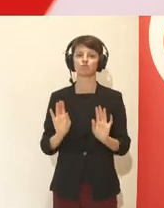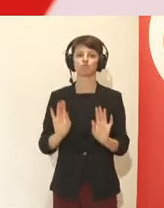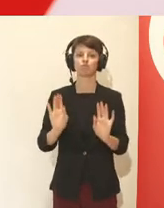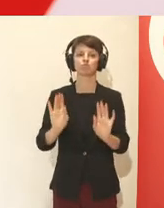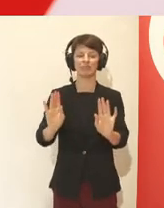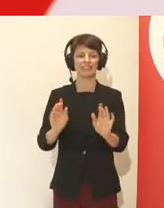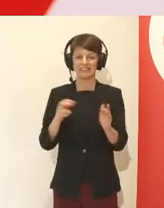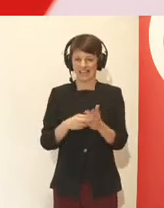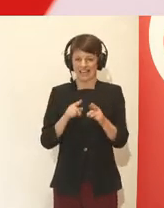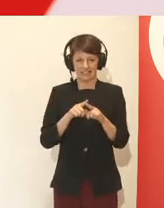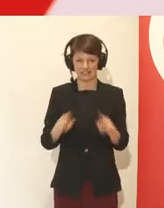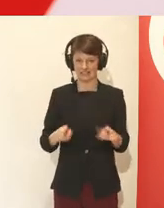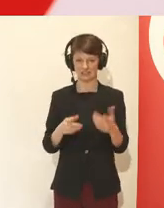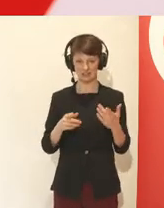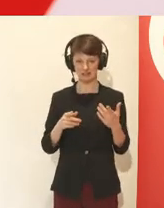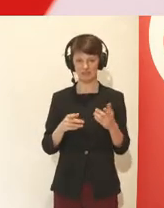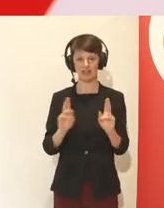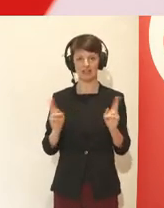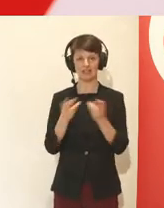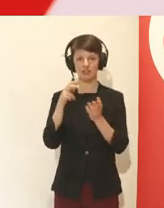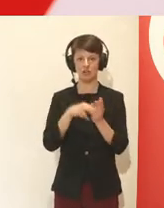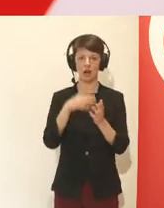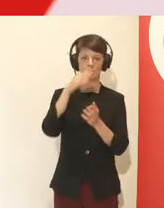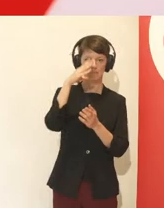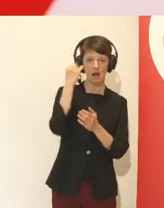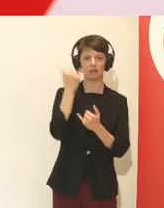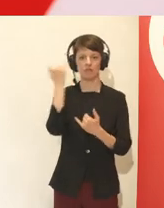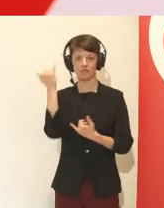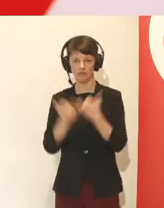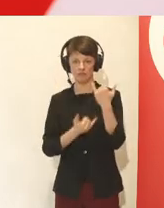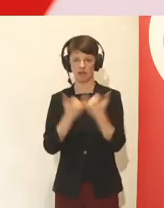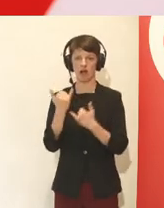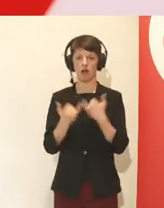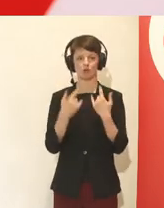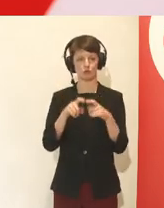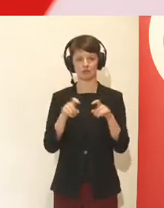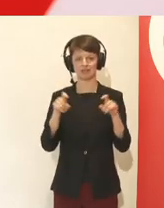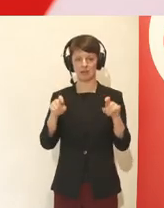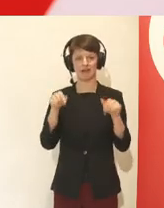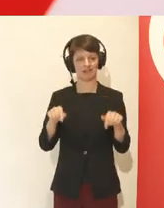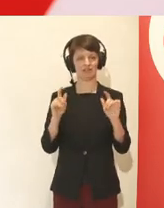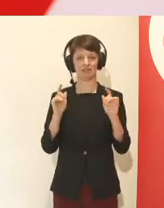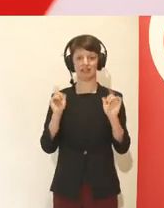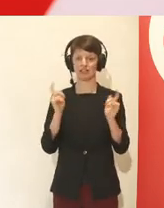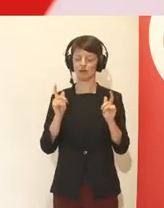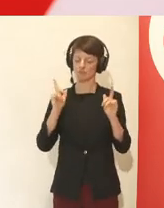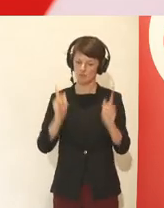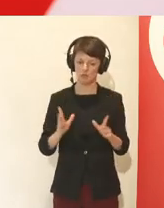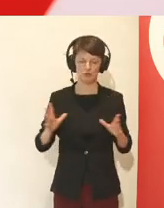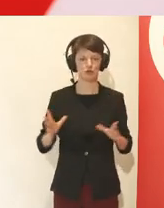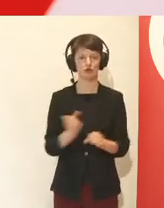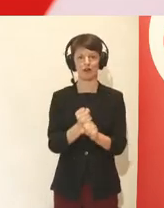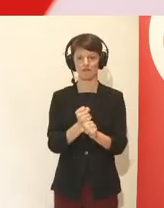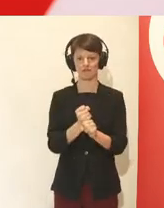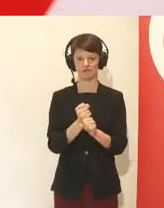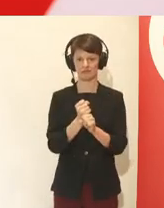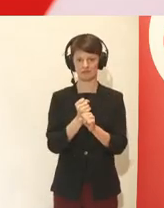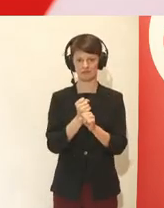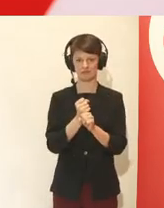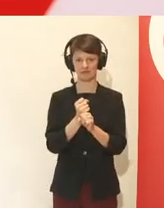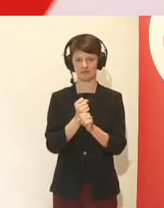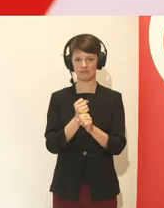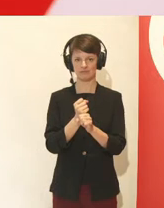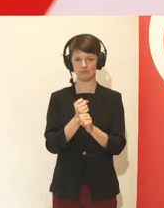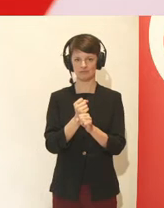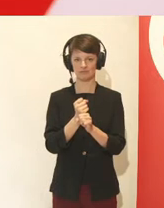müssen dafür sorgen dass die gleichstellung von männern und frauen eine sache ist die wenn dieser gesellschaft hinkriegen und was darum